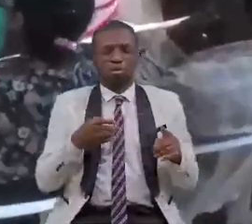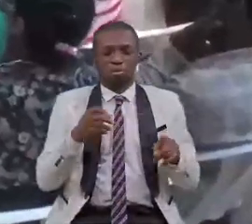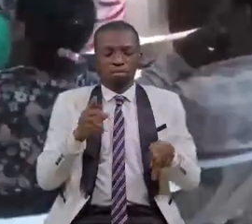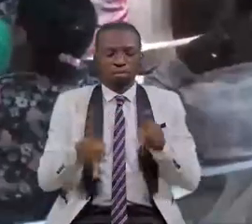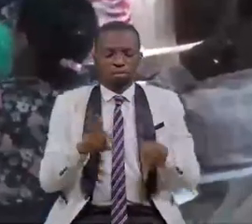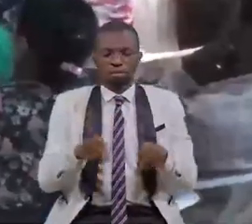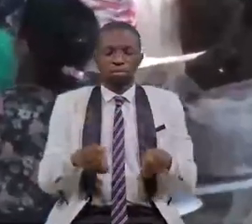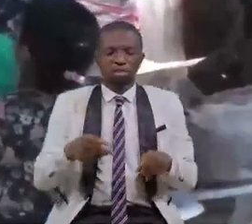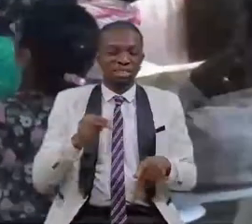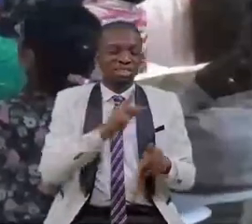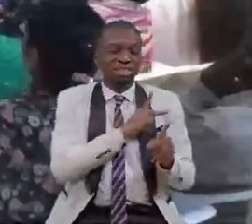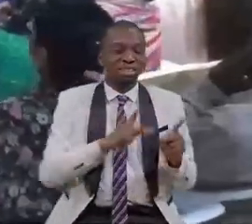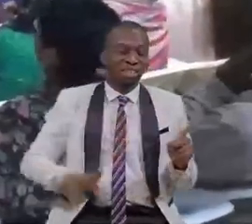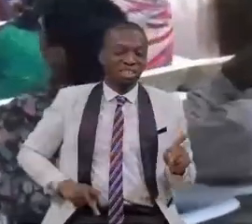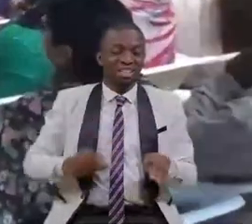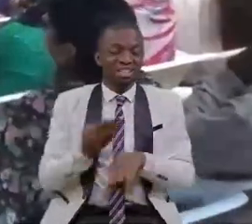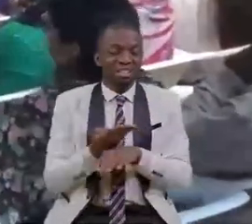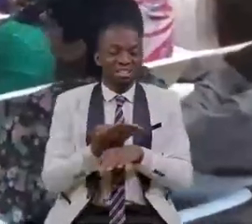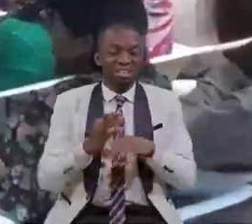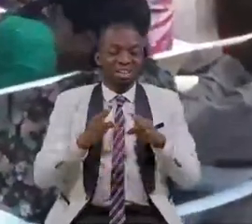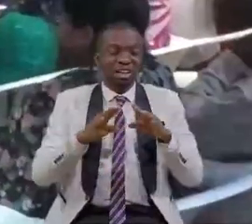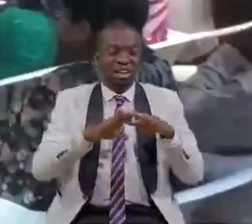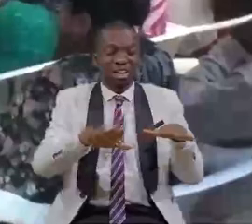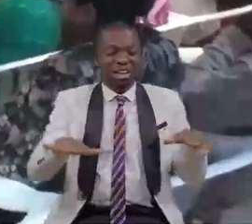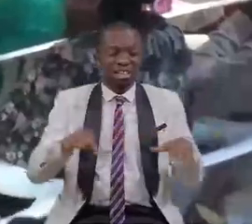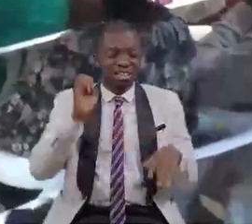de l'herbe comme un animal.